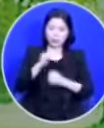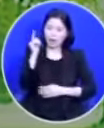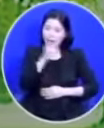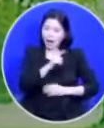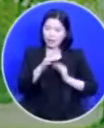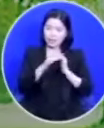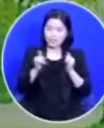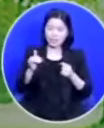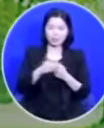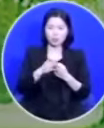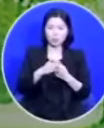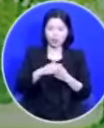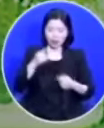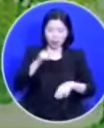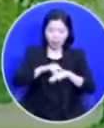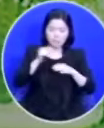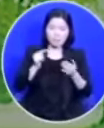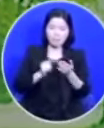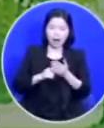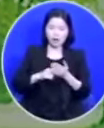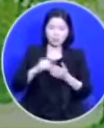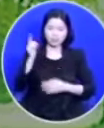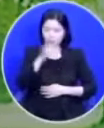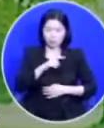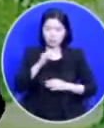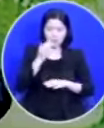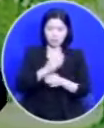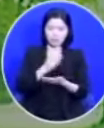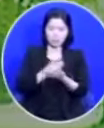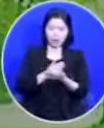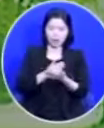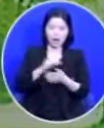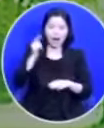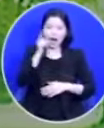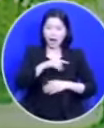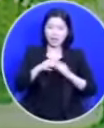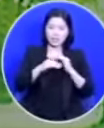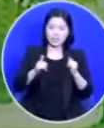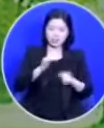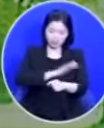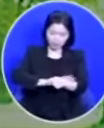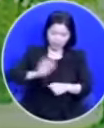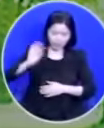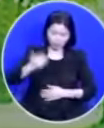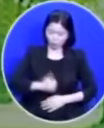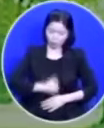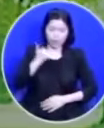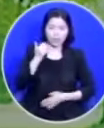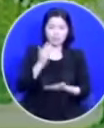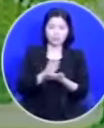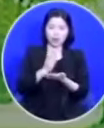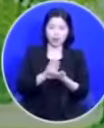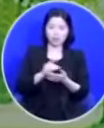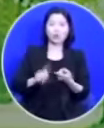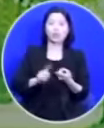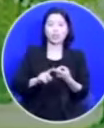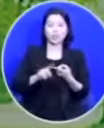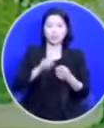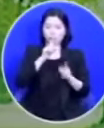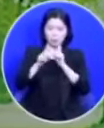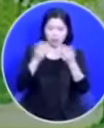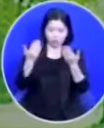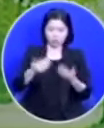상해 하지 말아라 악한 자가 잘된다고 분노하지 말해라 고 말씀하고 있어요